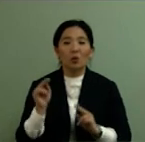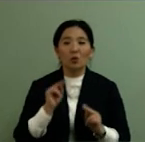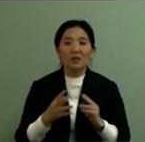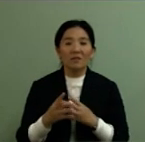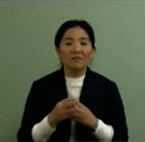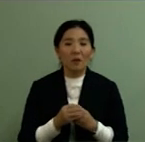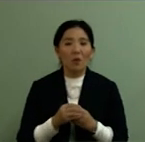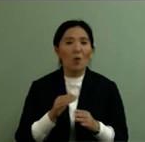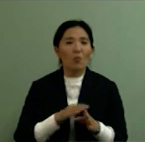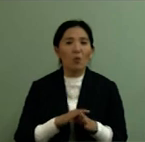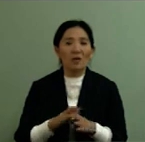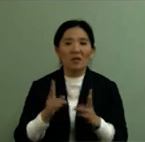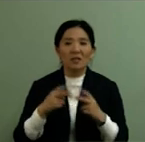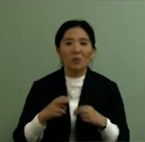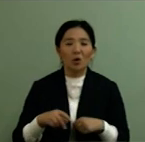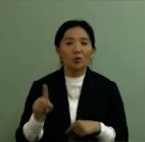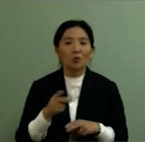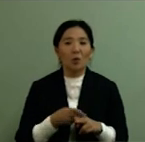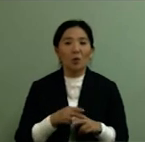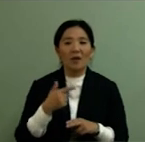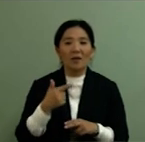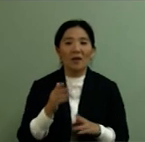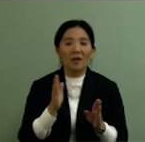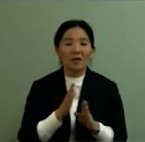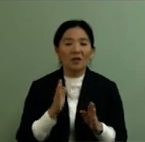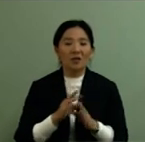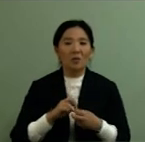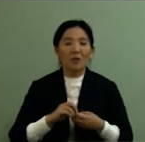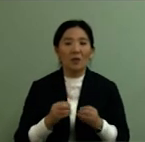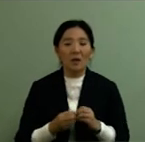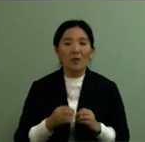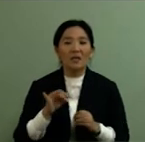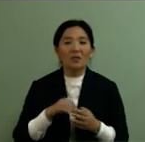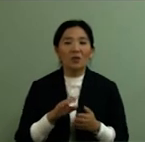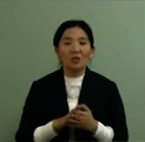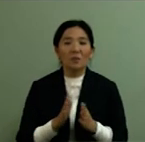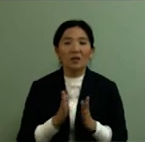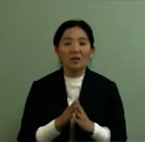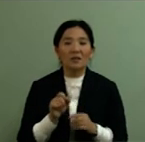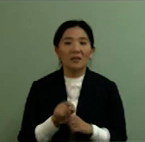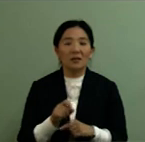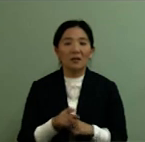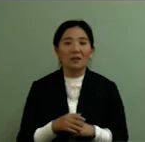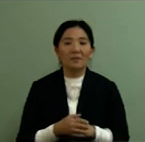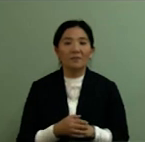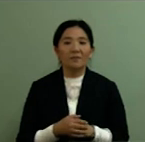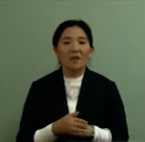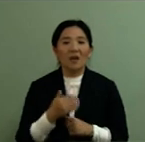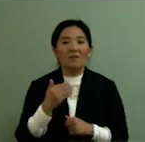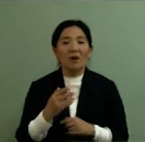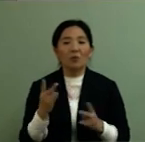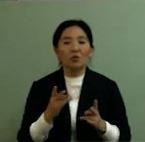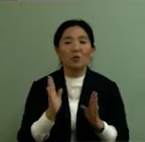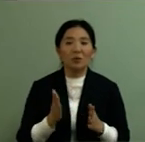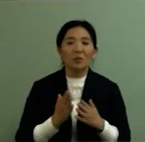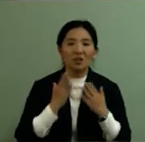мы с вами полностью разобрали, что такое геоэкологическая проблема. Запишите, ребята, задание. Вам нужно